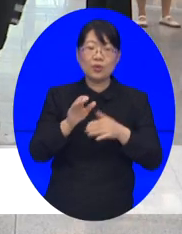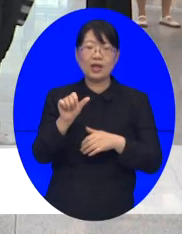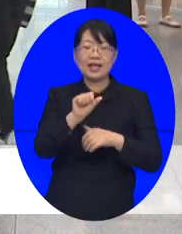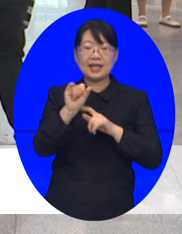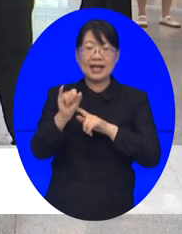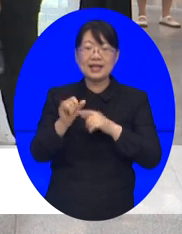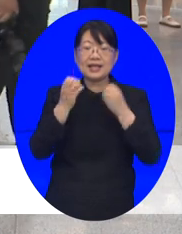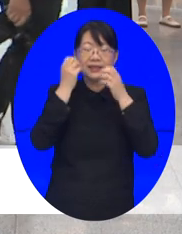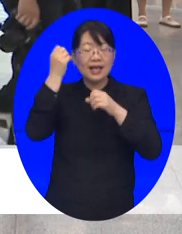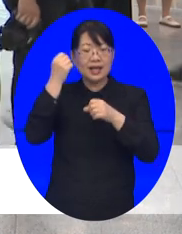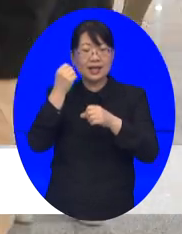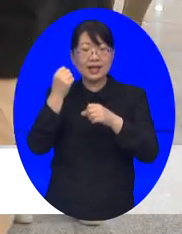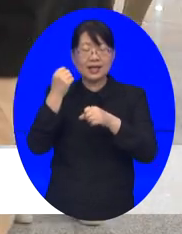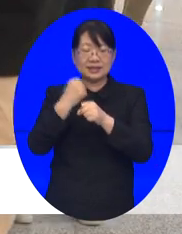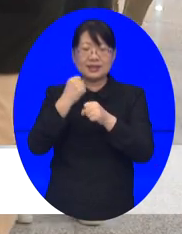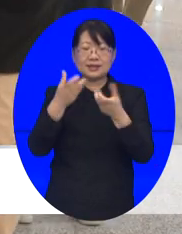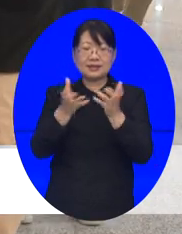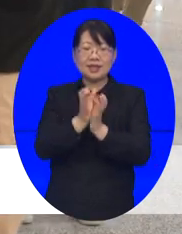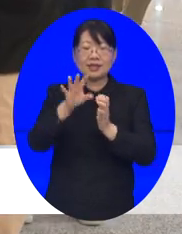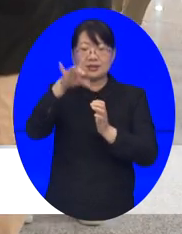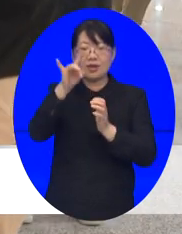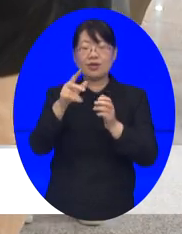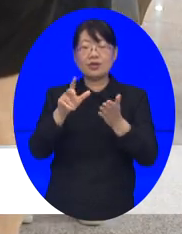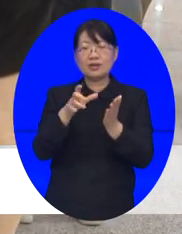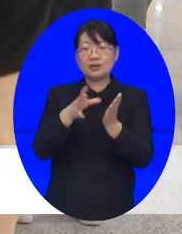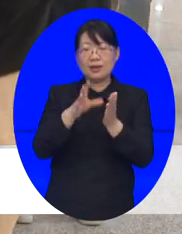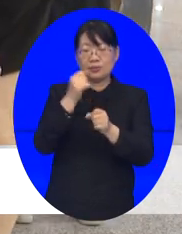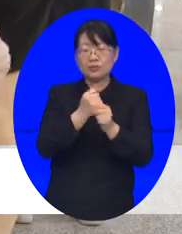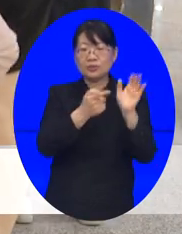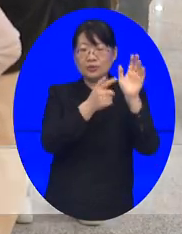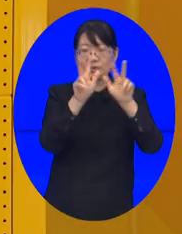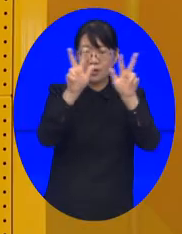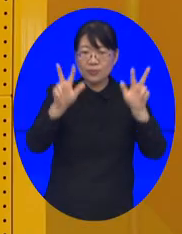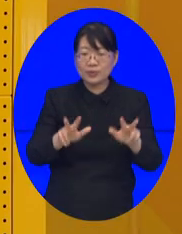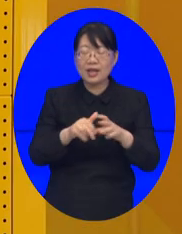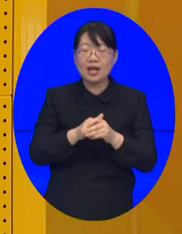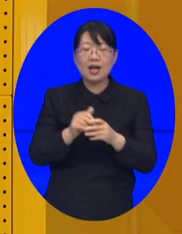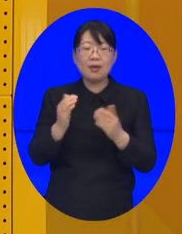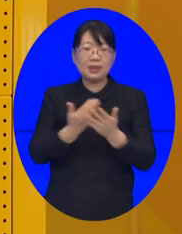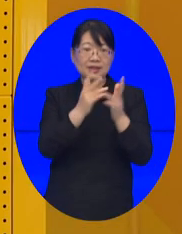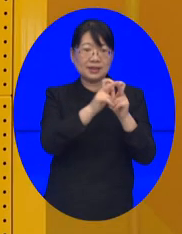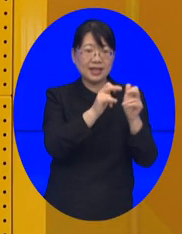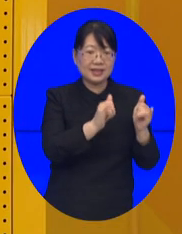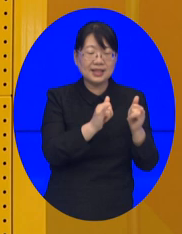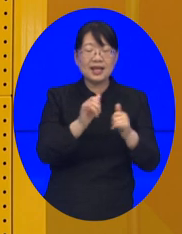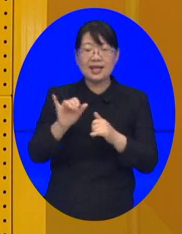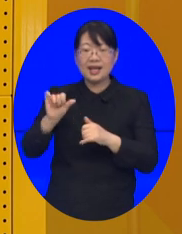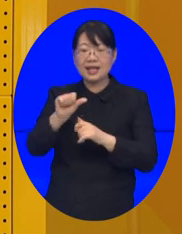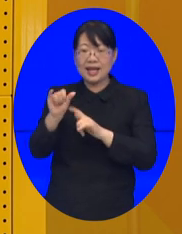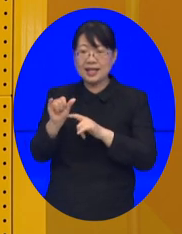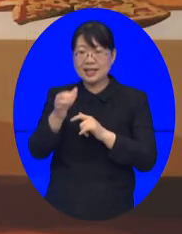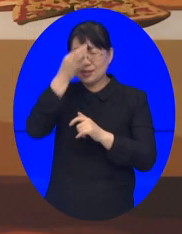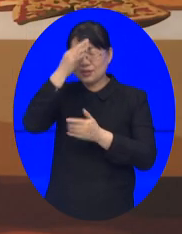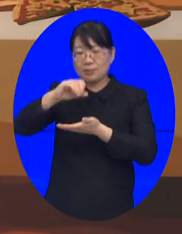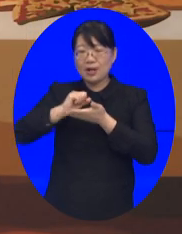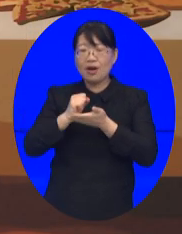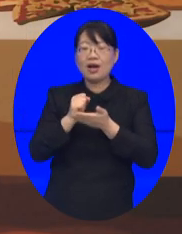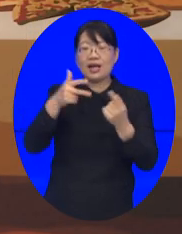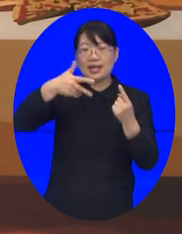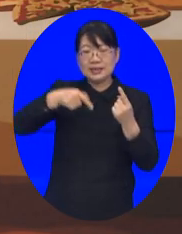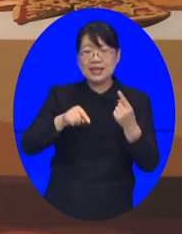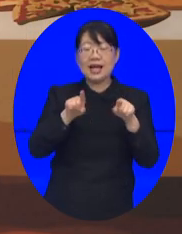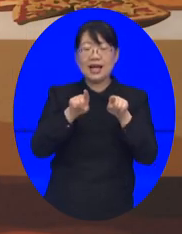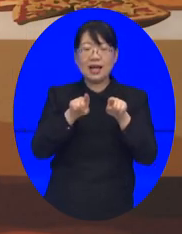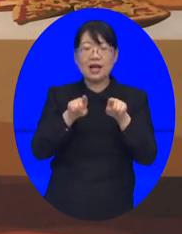경기도 인공지능 창작단의 첫 작품 전시입니다. 발달장애인들이 인공지능 기술을 배워 AI와 함께 1차